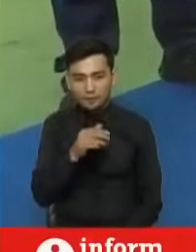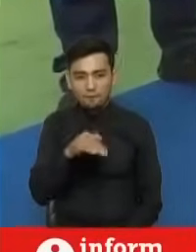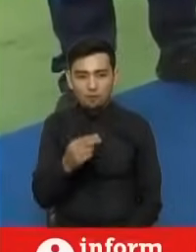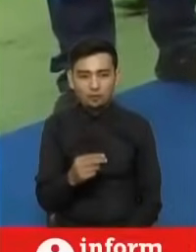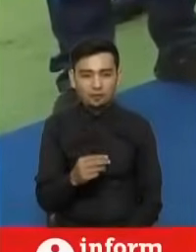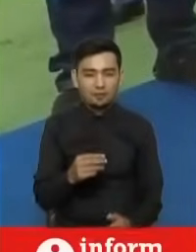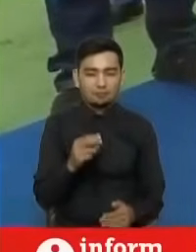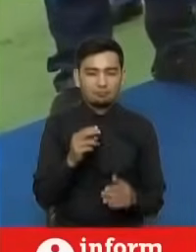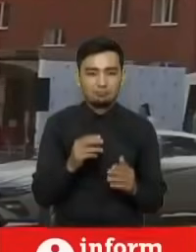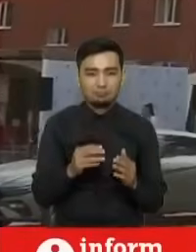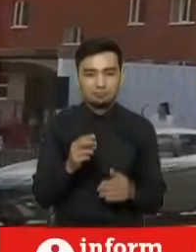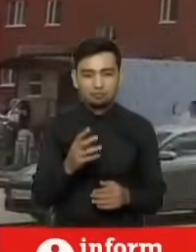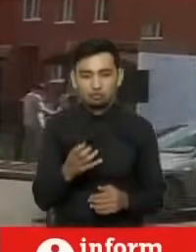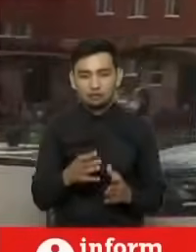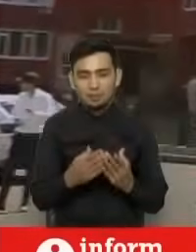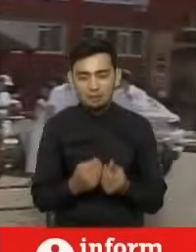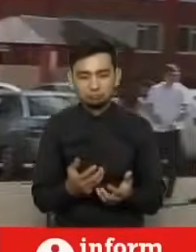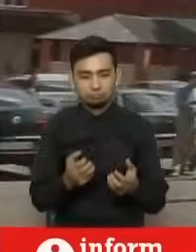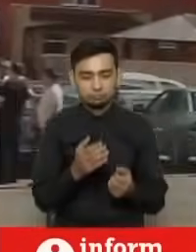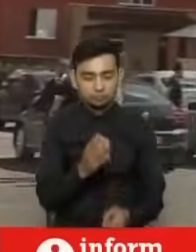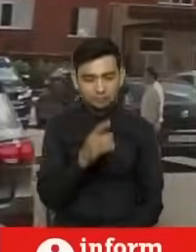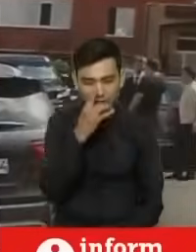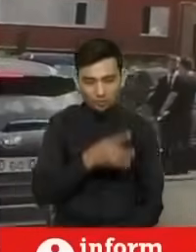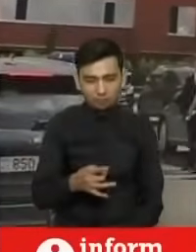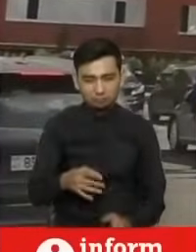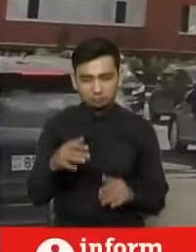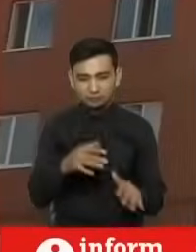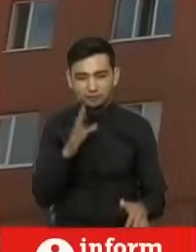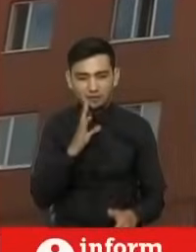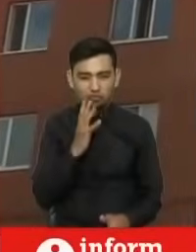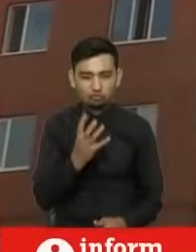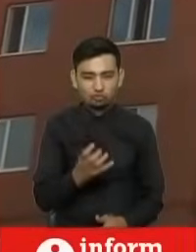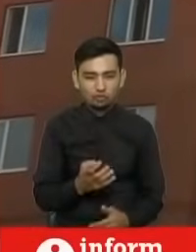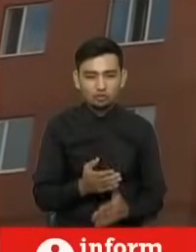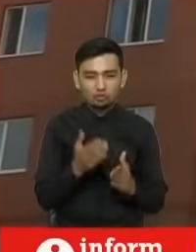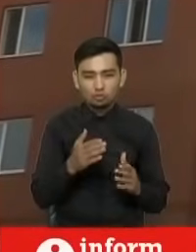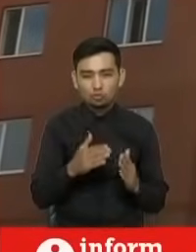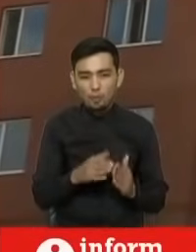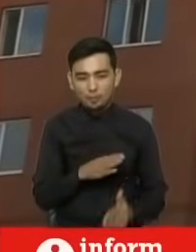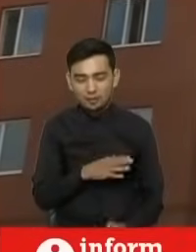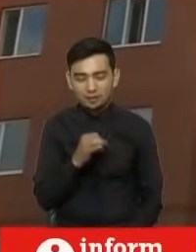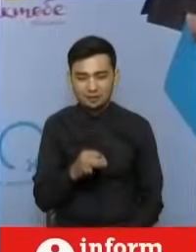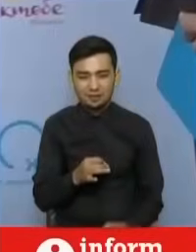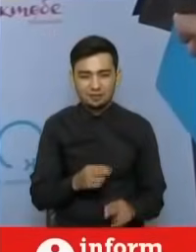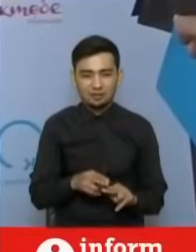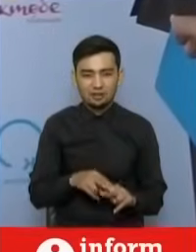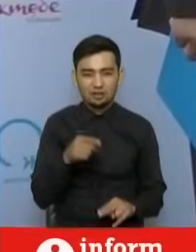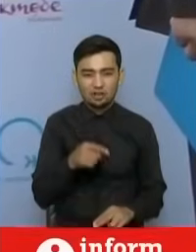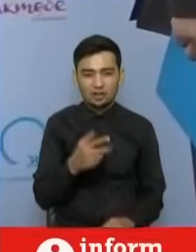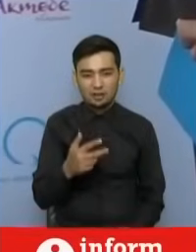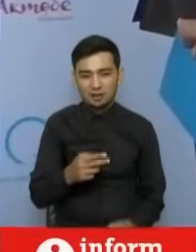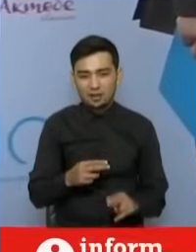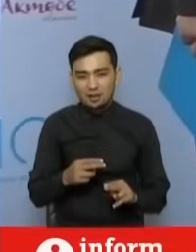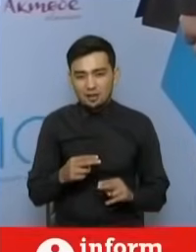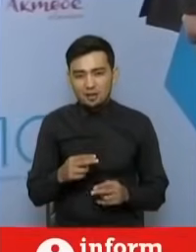получат более 400 семей. Напомним, в регионе затопило более 4000 домов, 1003 из которых признаны аварийными. Оксана